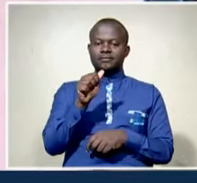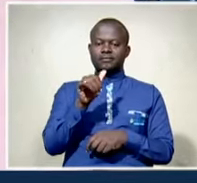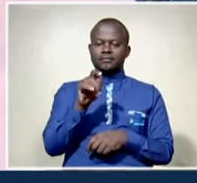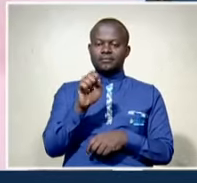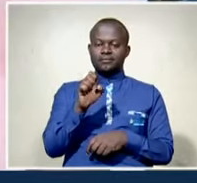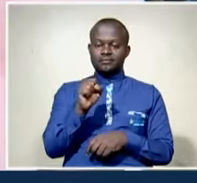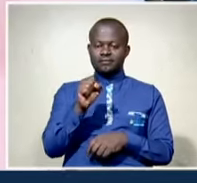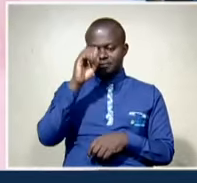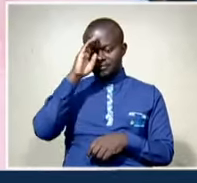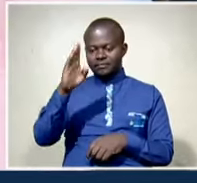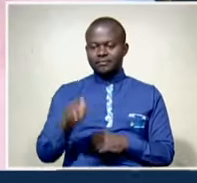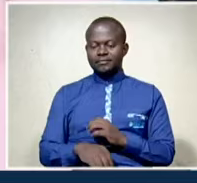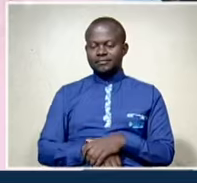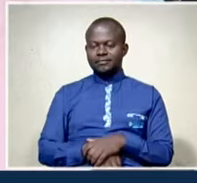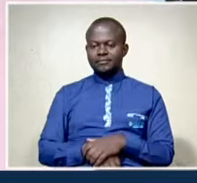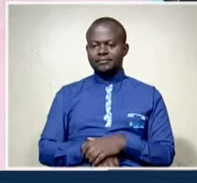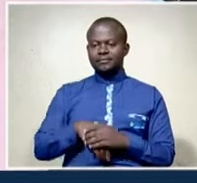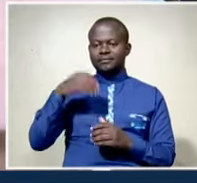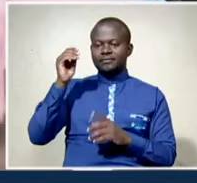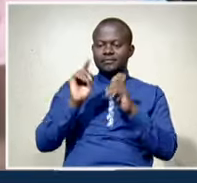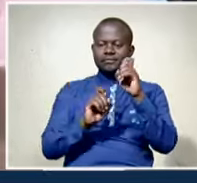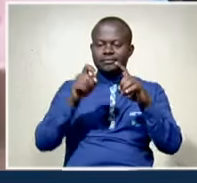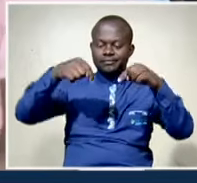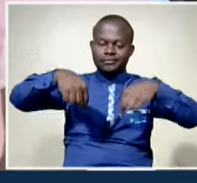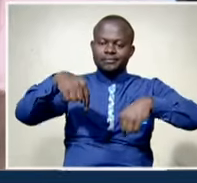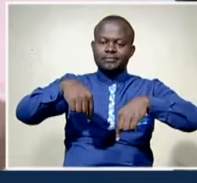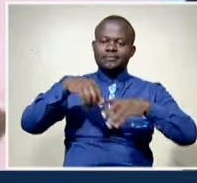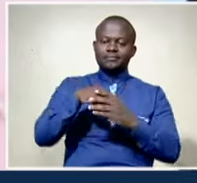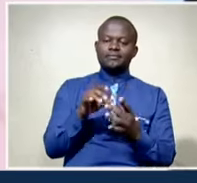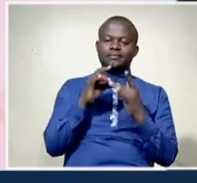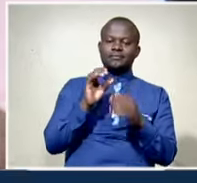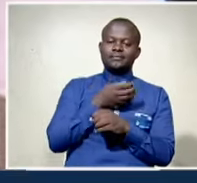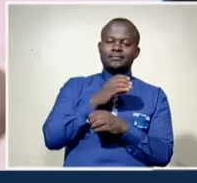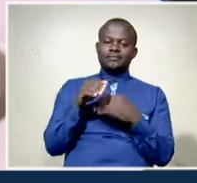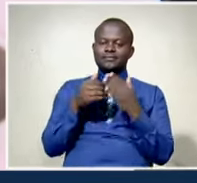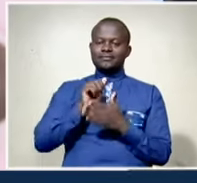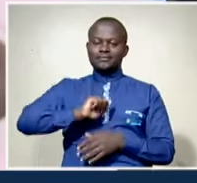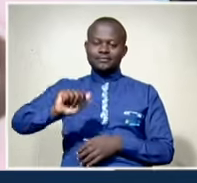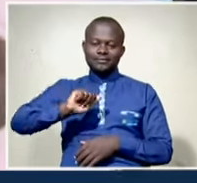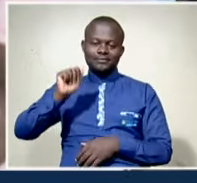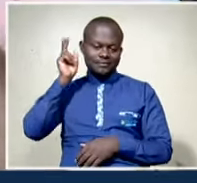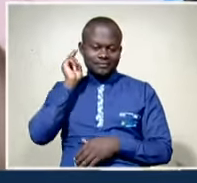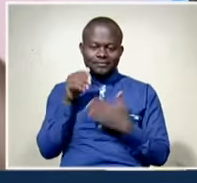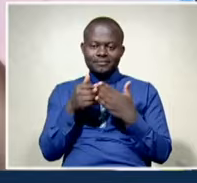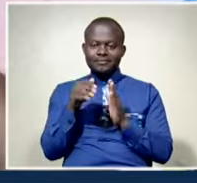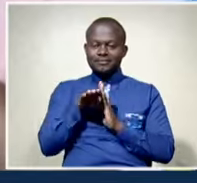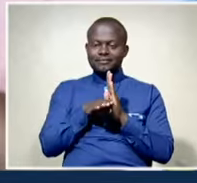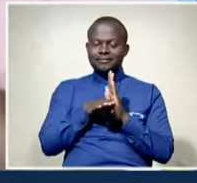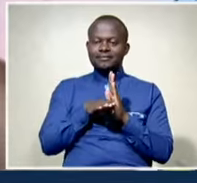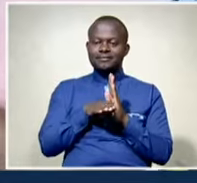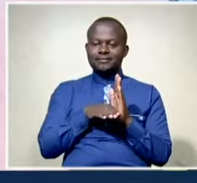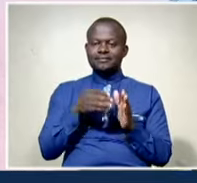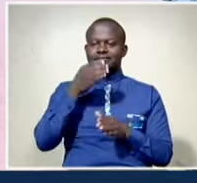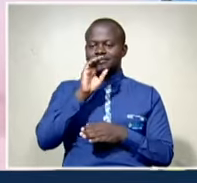Eugenie mwiriwe umugenzi wanjye yarambajije hano harimo umwihariko w'utubari ndetse n'imiziki irumvikana gahunda